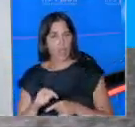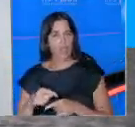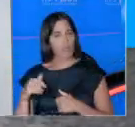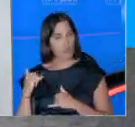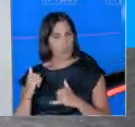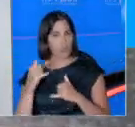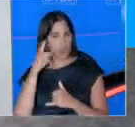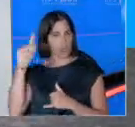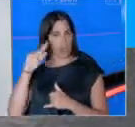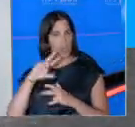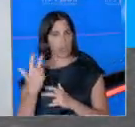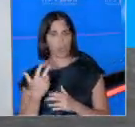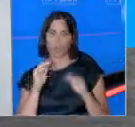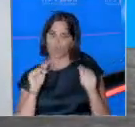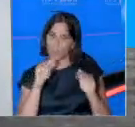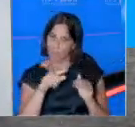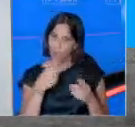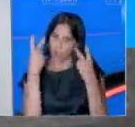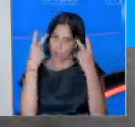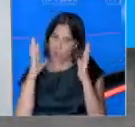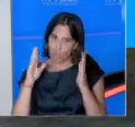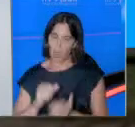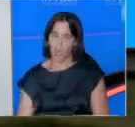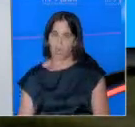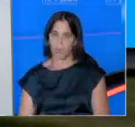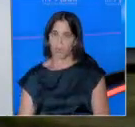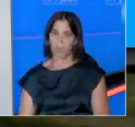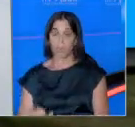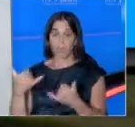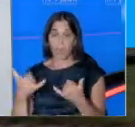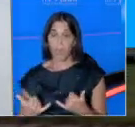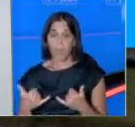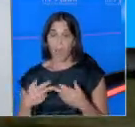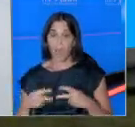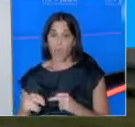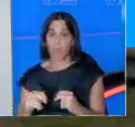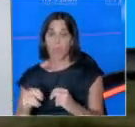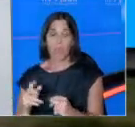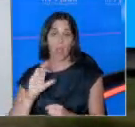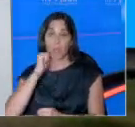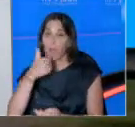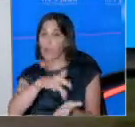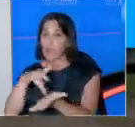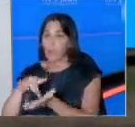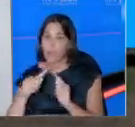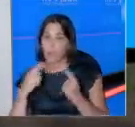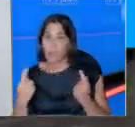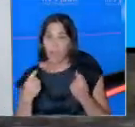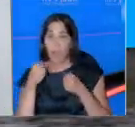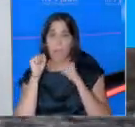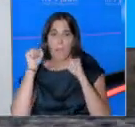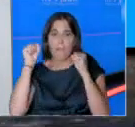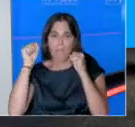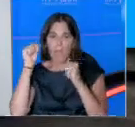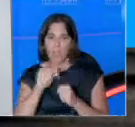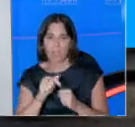הציבור. תבורך על זה, זה חשוב מאוד. זה היום בנחל האסי, מחר זה בכל מקום אחר. המאבק הזה מבחינתי הוא